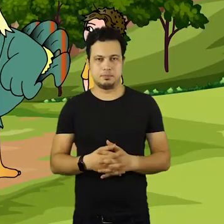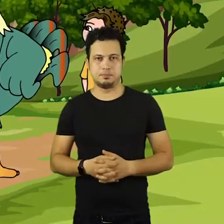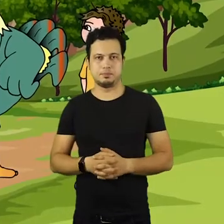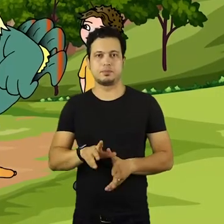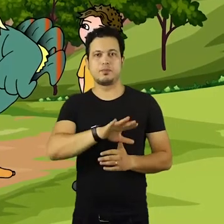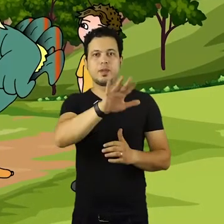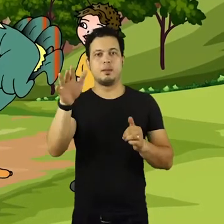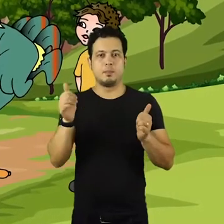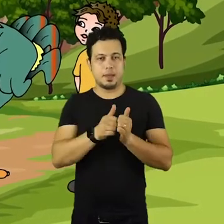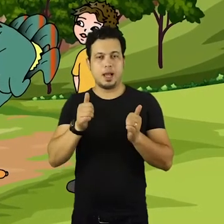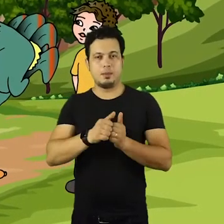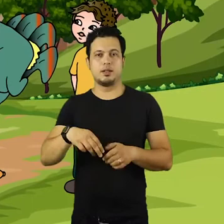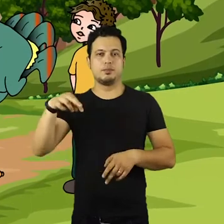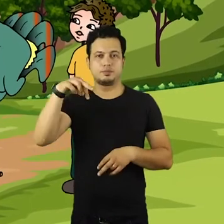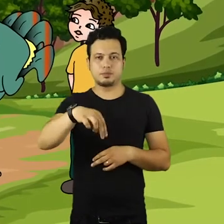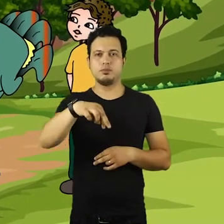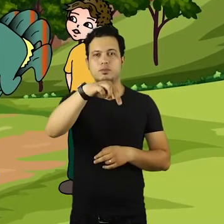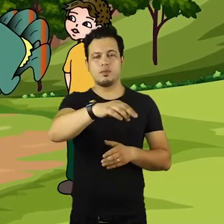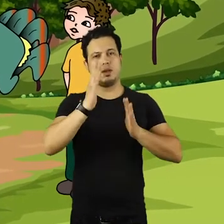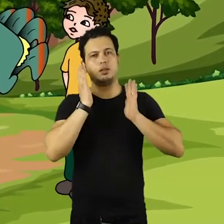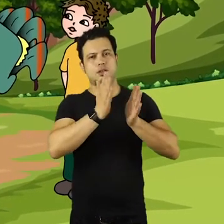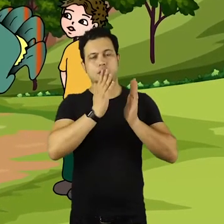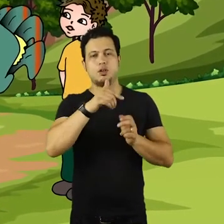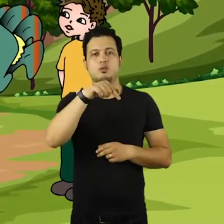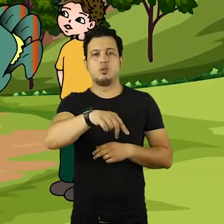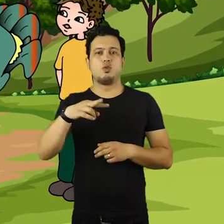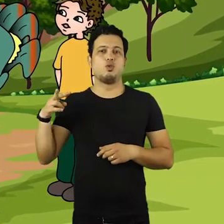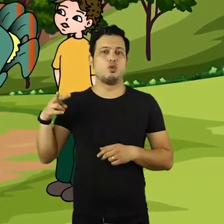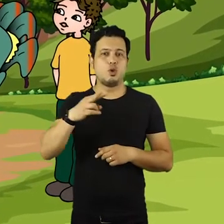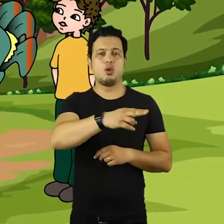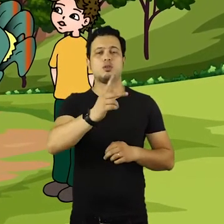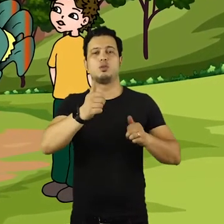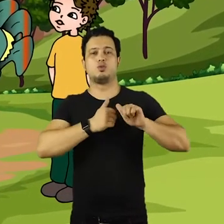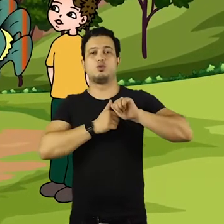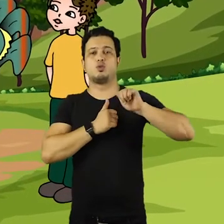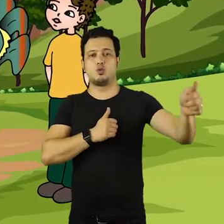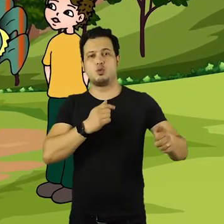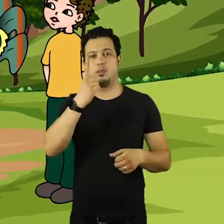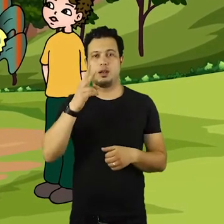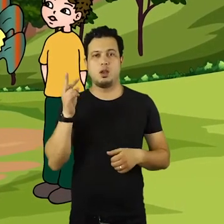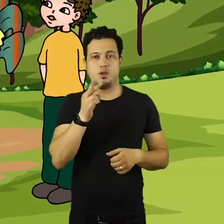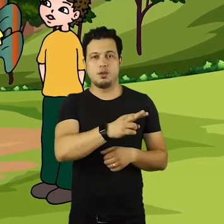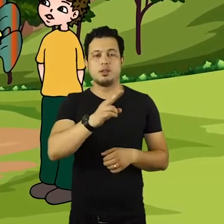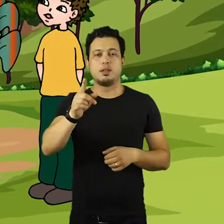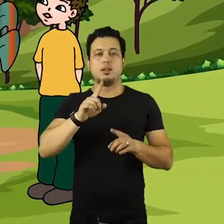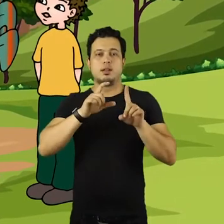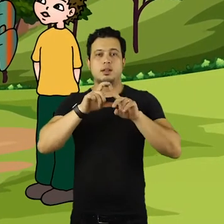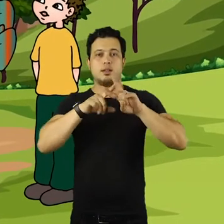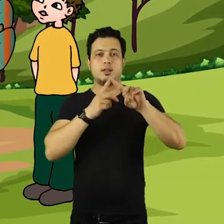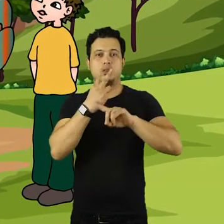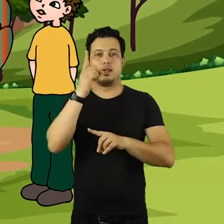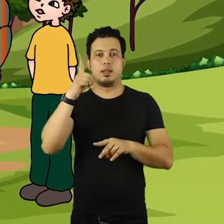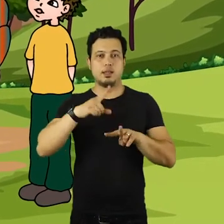koyulalım. Hep birlikte yola koyuldular. Bu yol oldukça uzundu. Dayılar